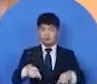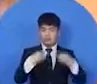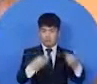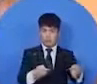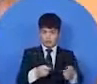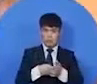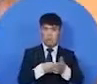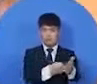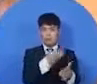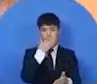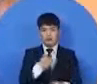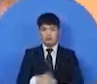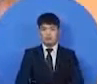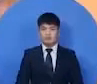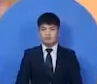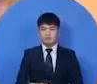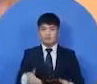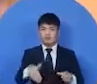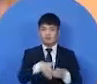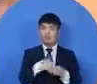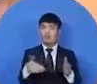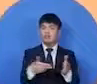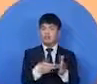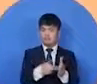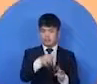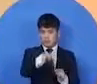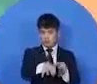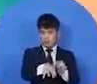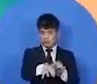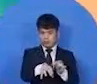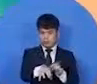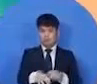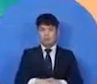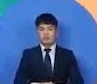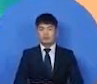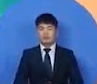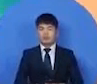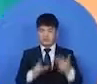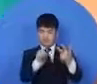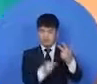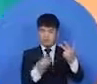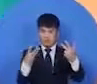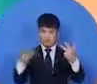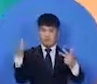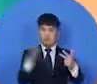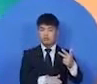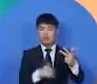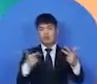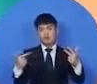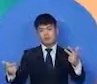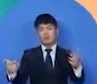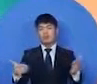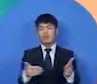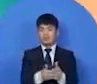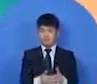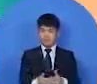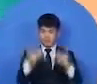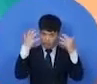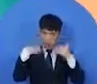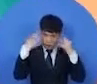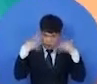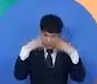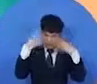누구나 현장에서 신청하시면 됩니다 선한 문화재단 예술의 전장 문화예술 아카데미 는 7월 3일부터